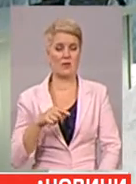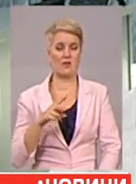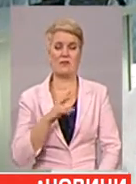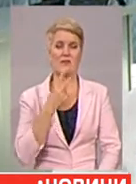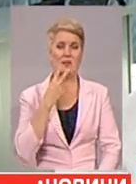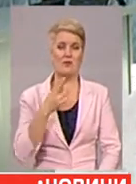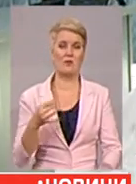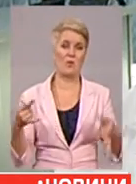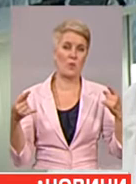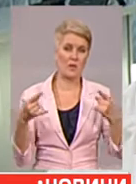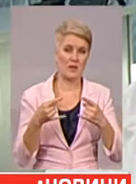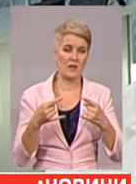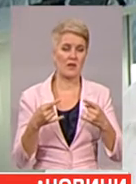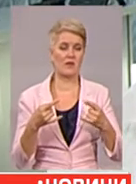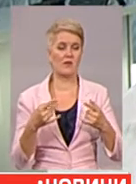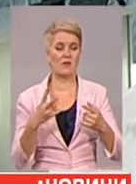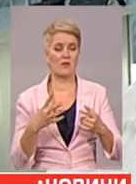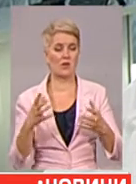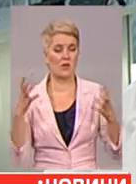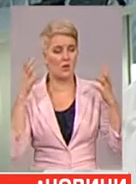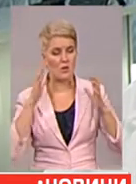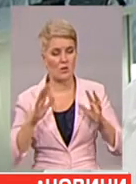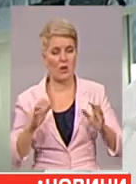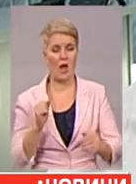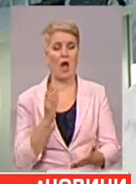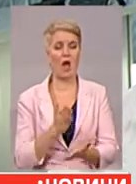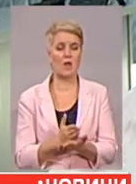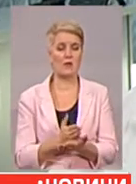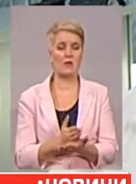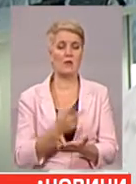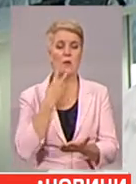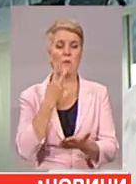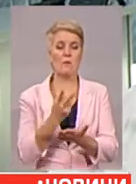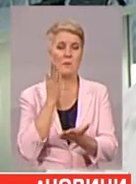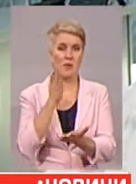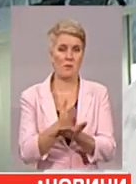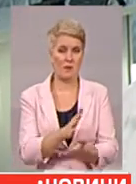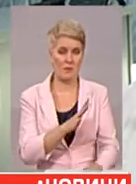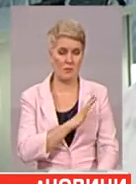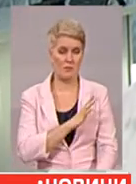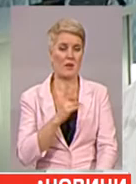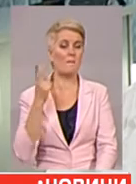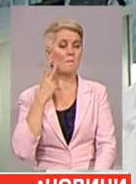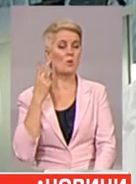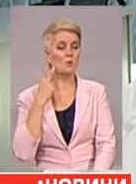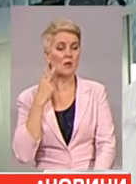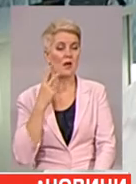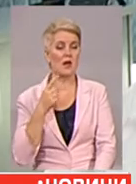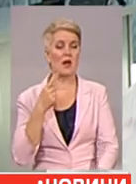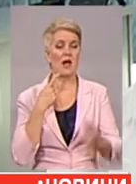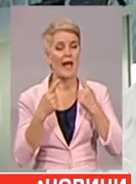телевізору, ні слухають це ні по радіо. Как бы. А тут і прямі трансляції були, і постійно